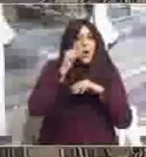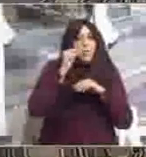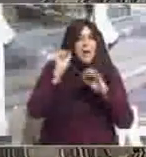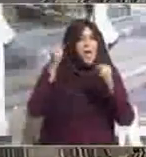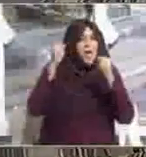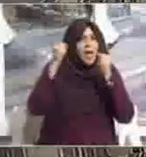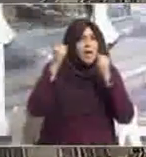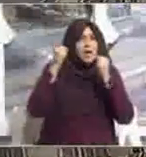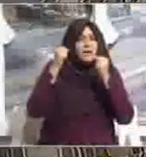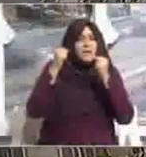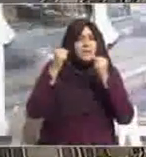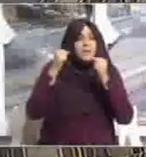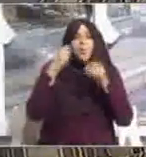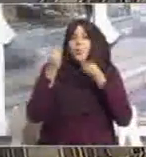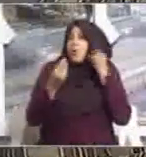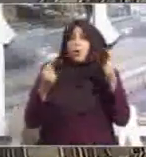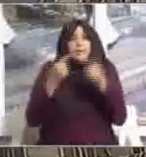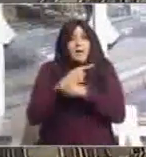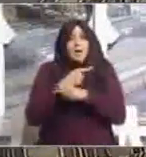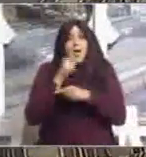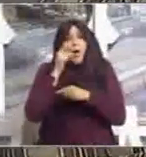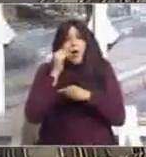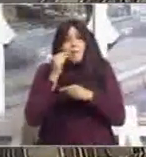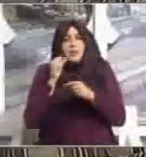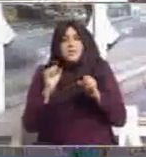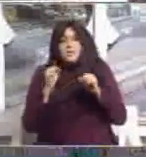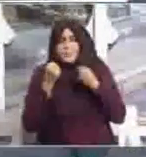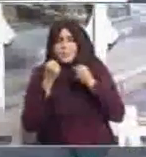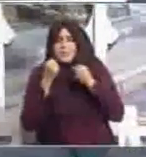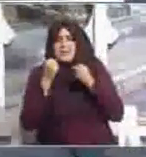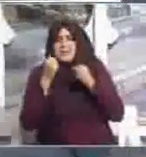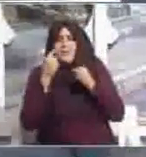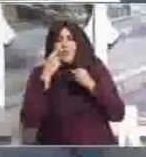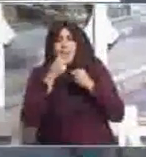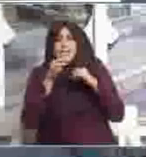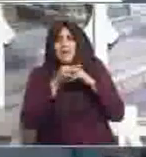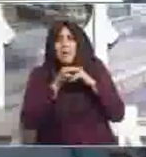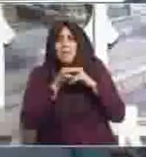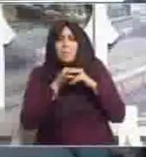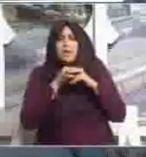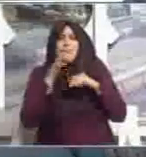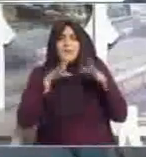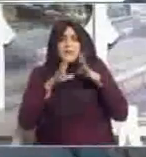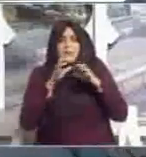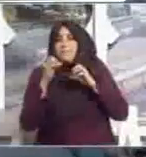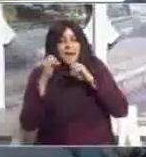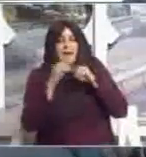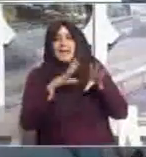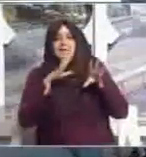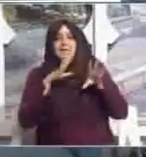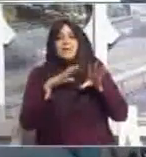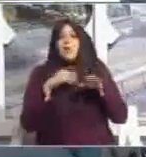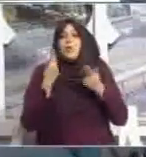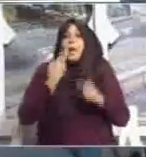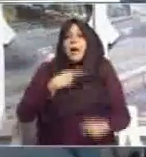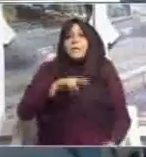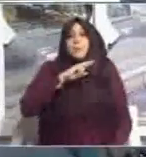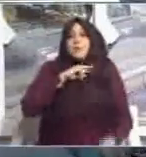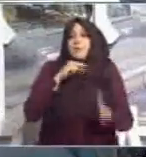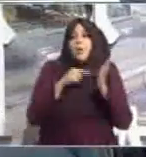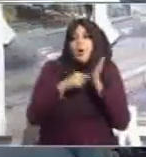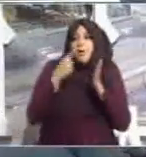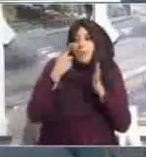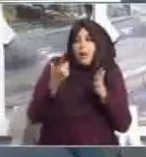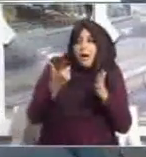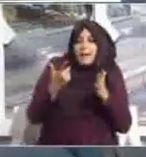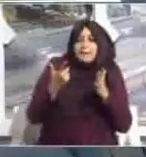يتنازل الزوج لزوجته عندما تكون في حالة غضب ومرهقة ومنهكة، رب العمل ولا المسؤول ولا الإداري لما